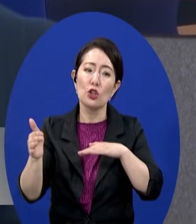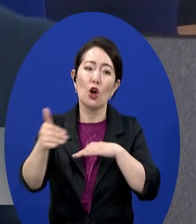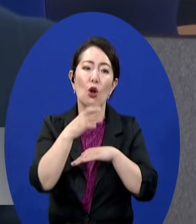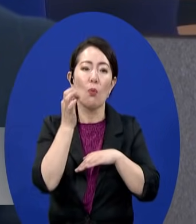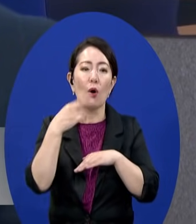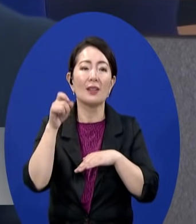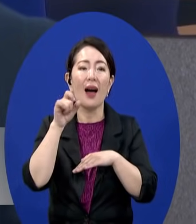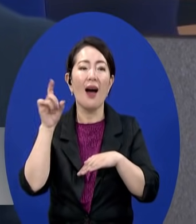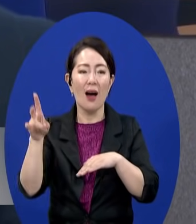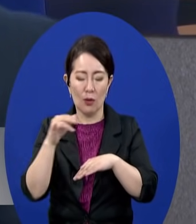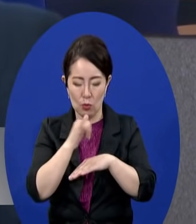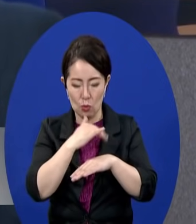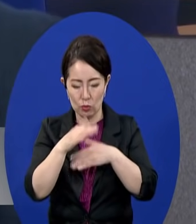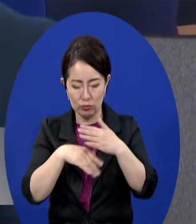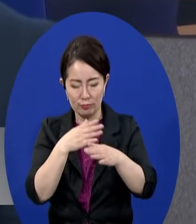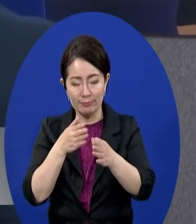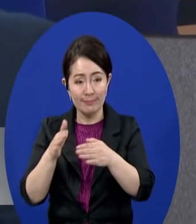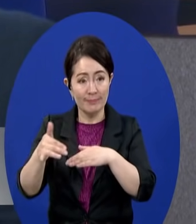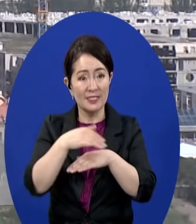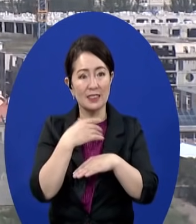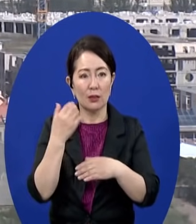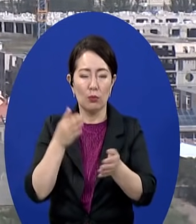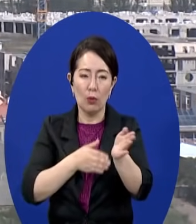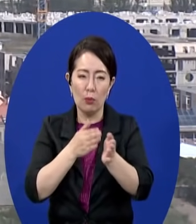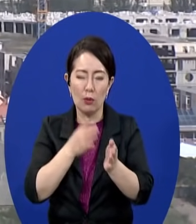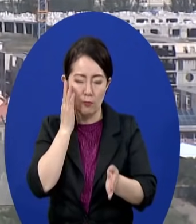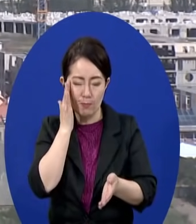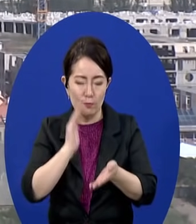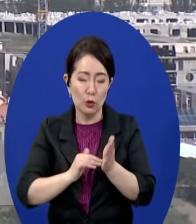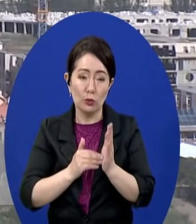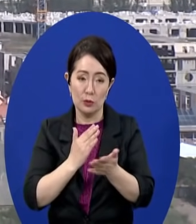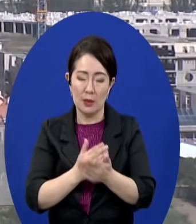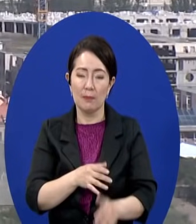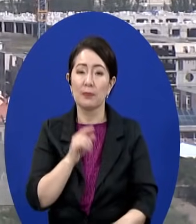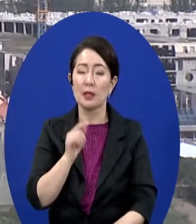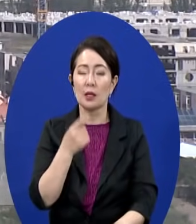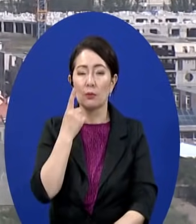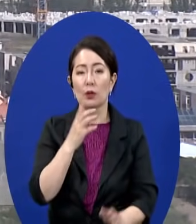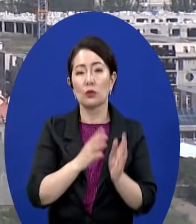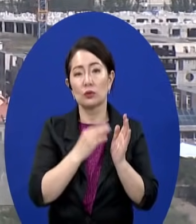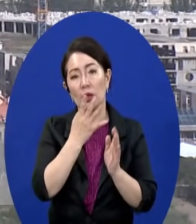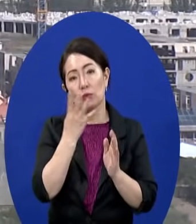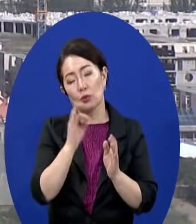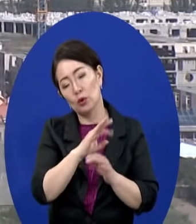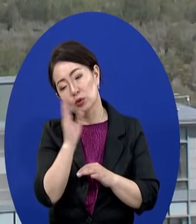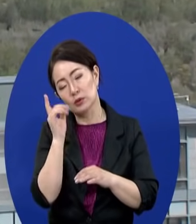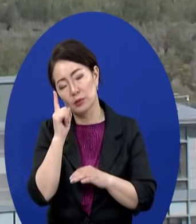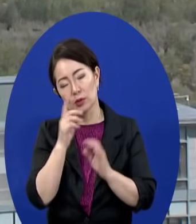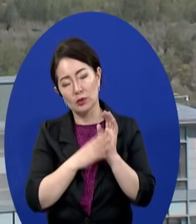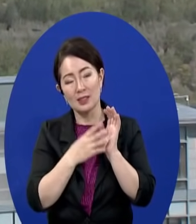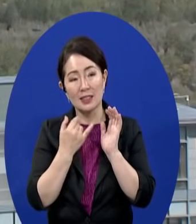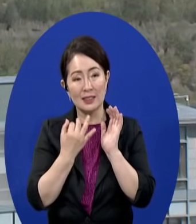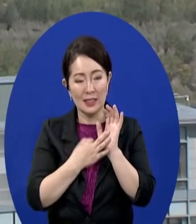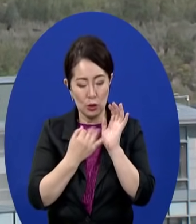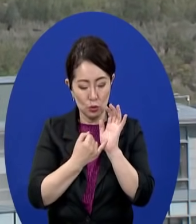уулыг тойрсон юм тойрог хэлбэрийн тийм нийтийн тээврийн сүлжээг бас төлөвлөж байна. 1954-с 1986 он хүртэл нийслэлийг зөвлөлт